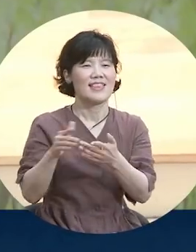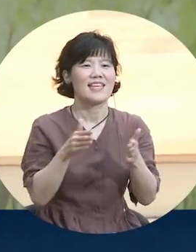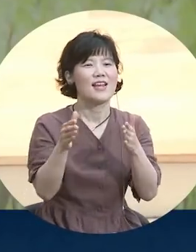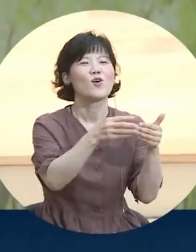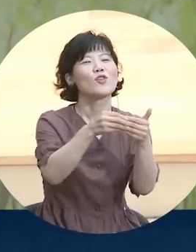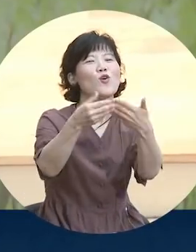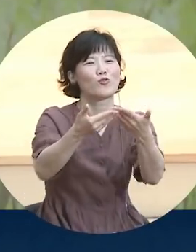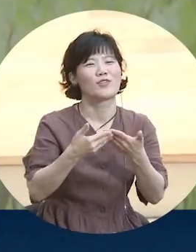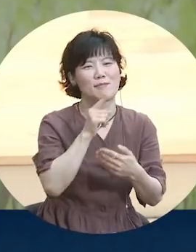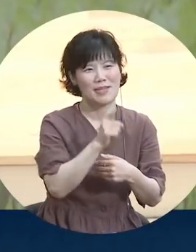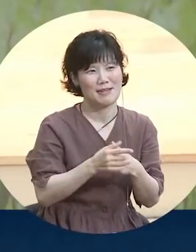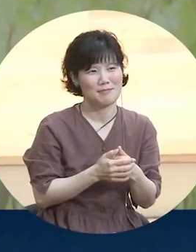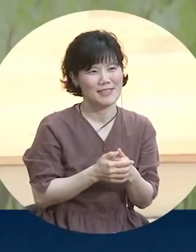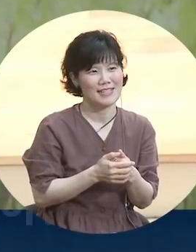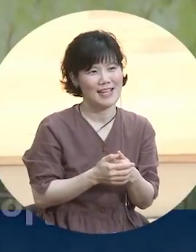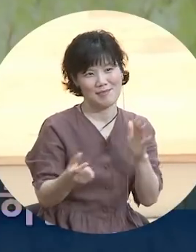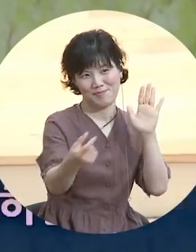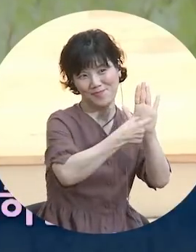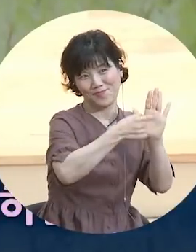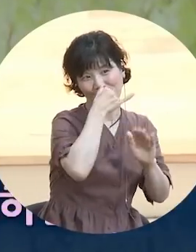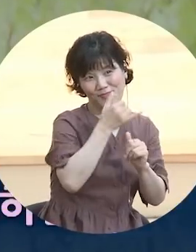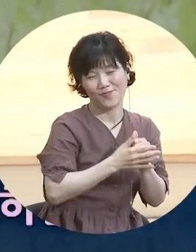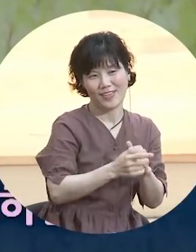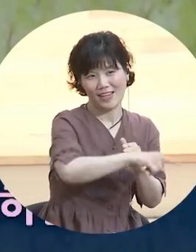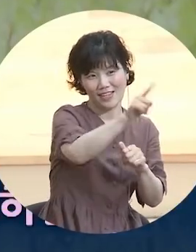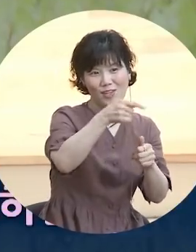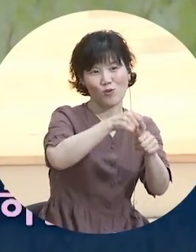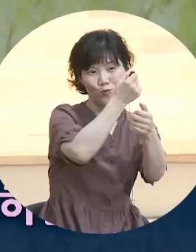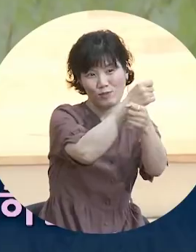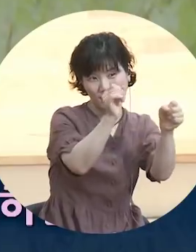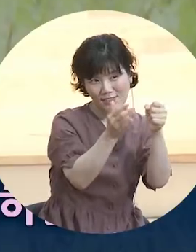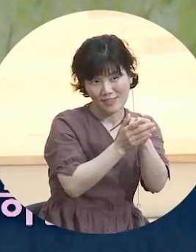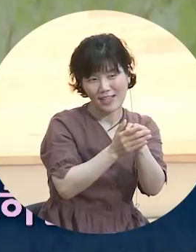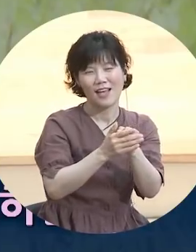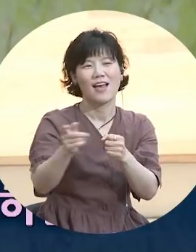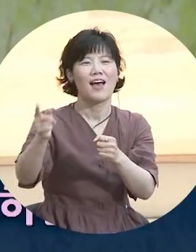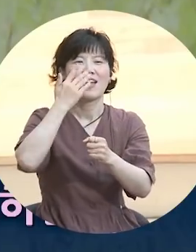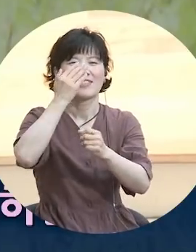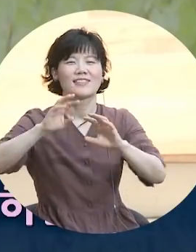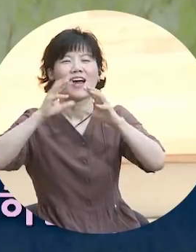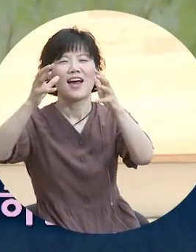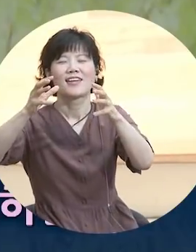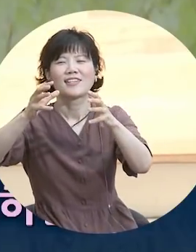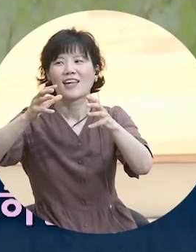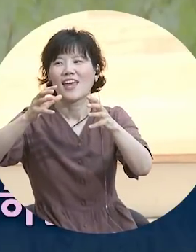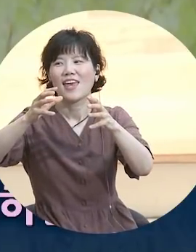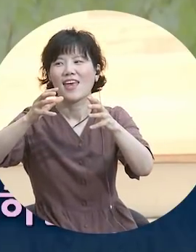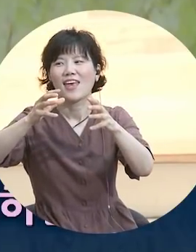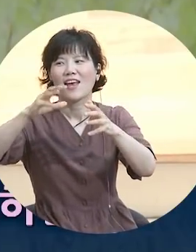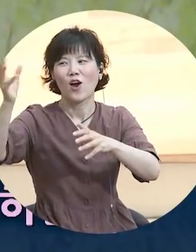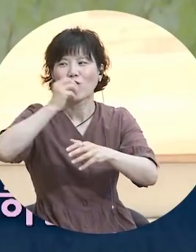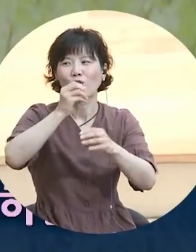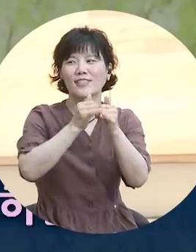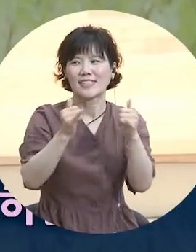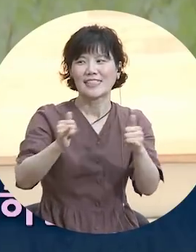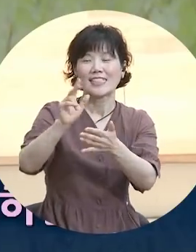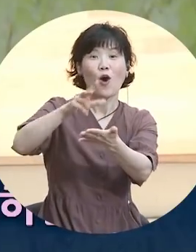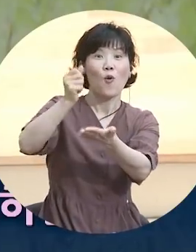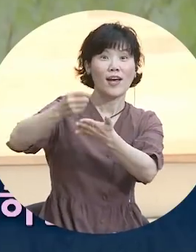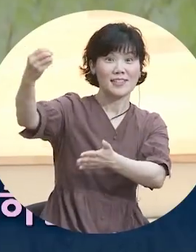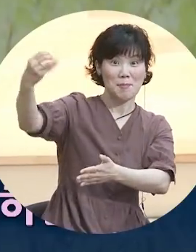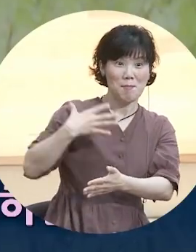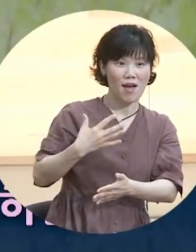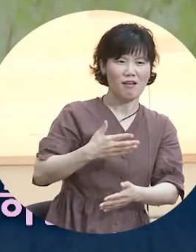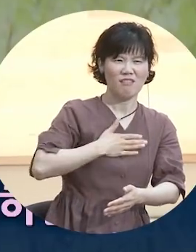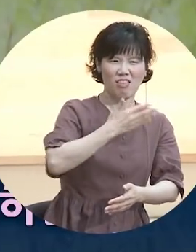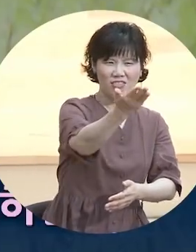인도하신다. 오늘 본문에 딱 기록해놨죠. 너희의 구속자시요 이스라엘의 거룩하신 이신 여호와께서 이르시되